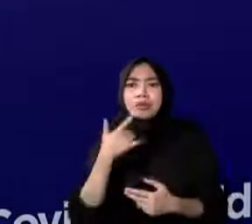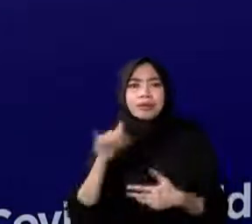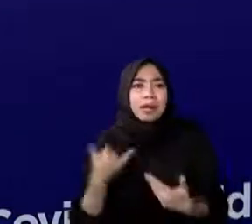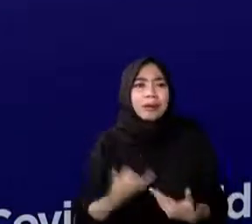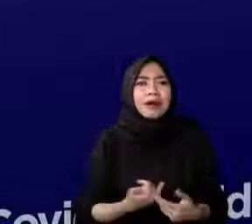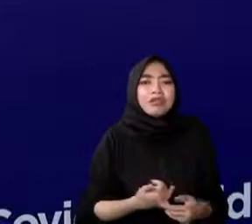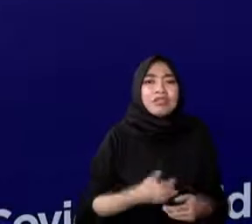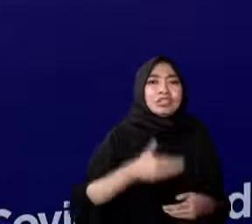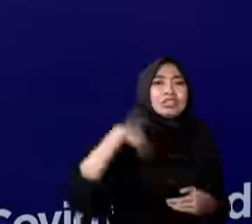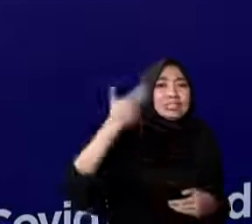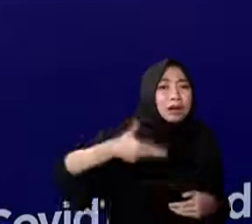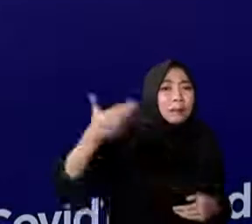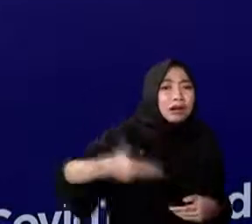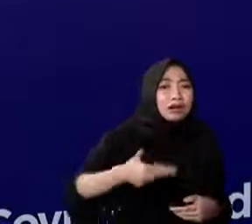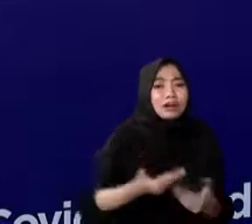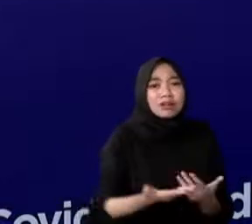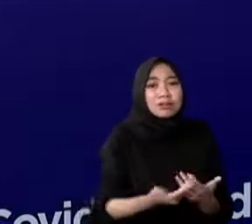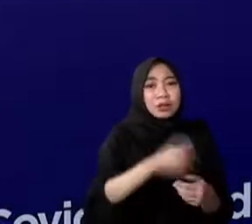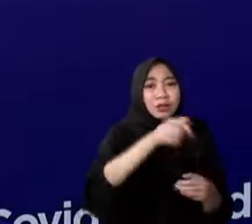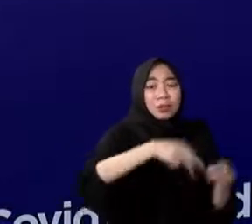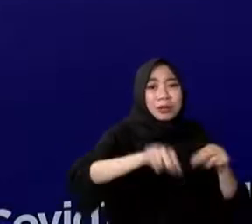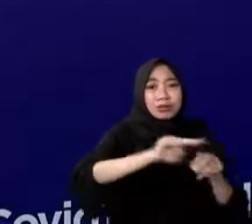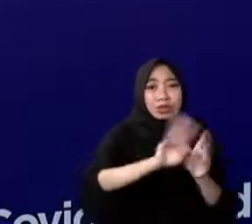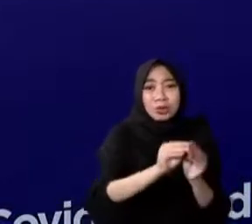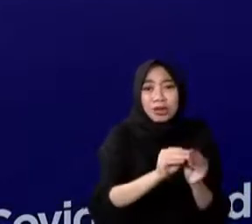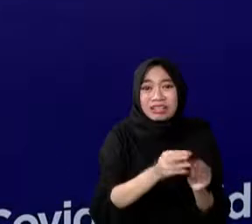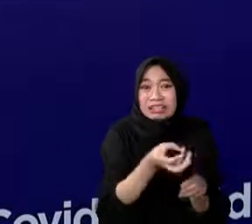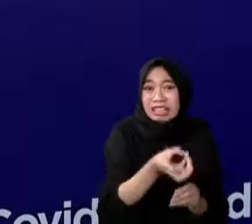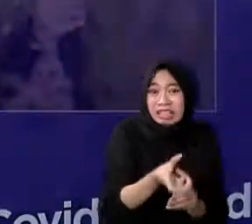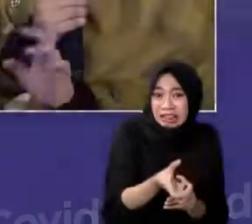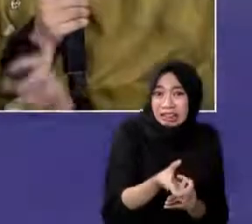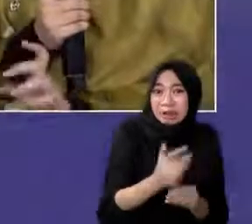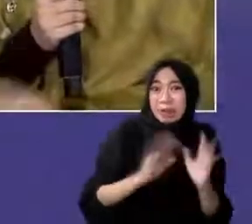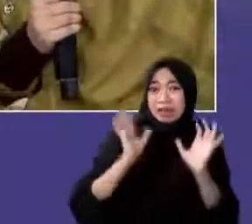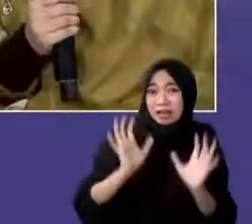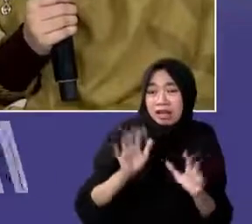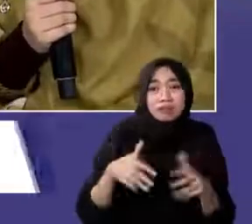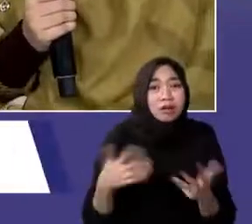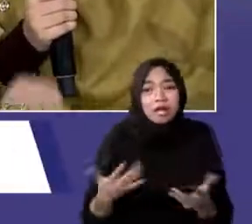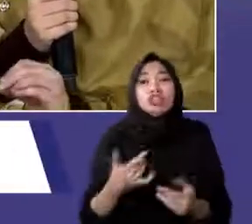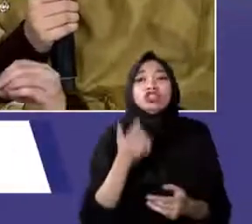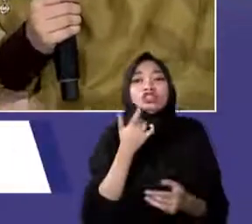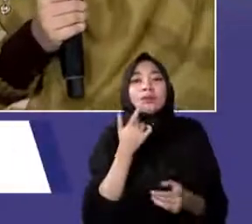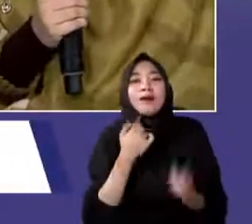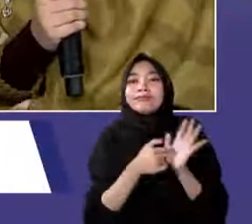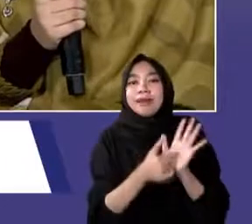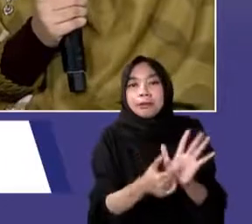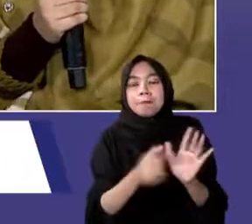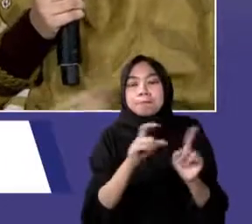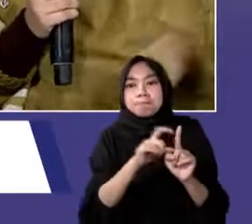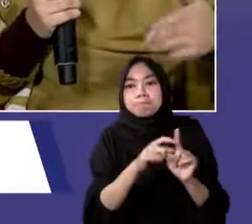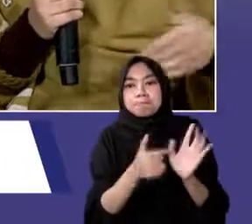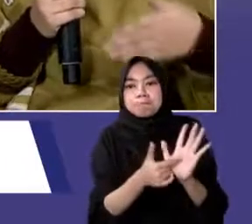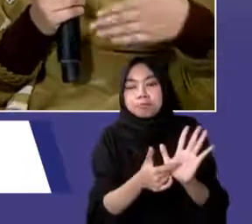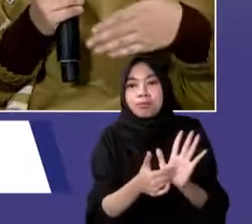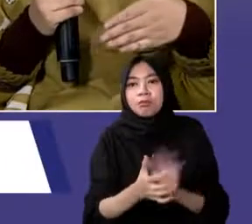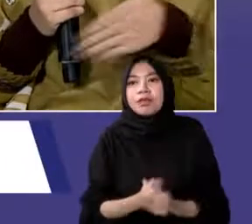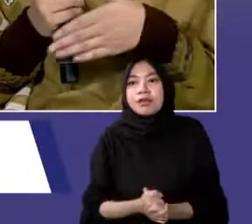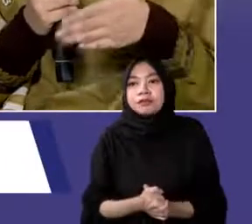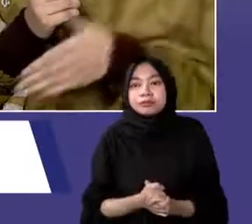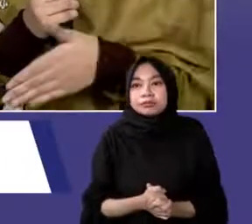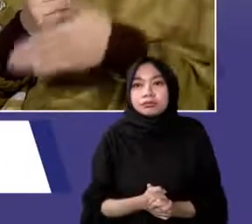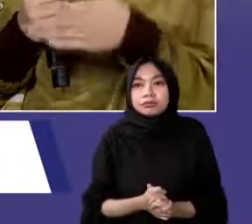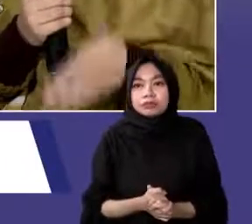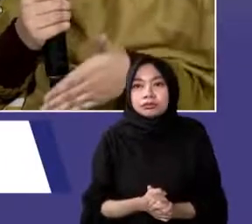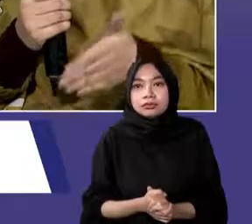sama saja? Apakah masih rendah? Nah, ini coba kita bawa pada hari ini angka-angkanya. Yang pertama, ini adalah progres